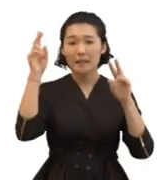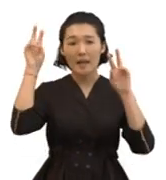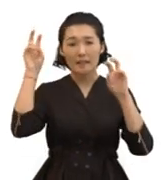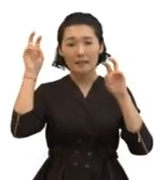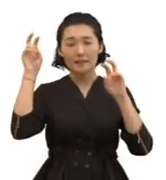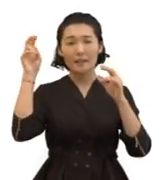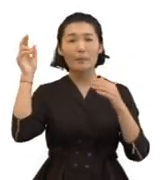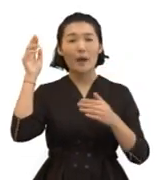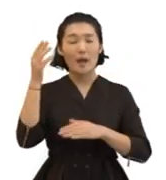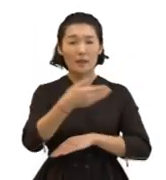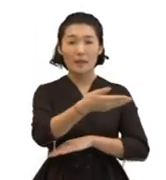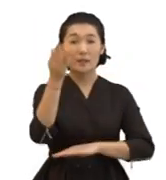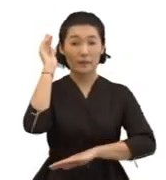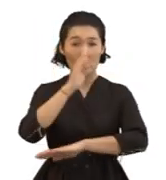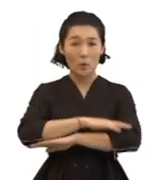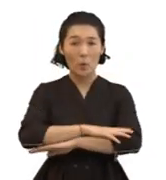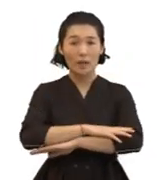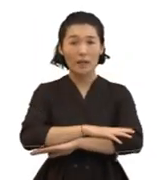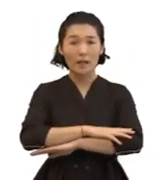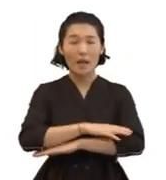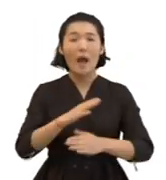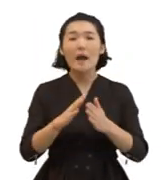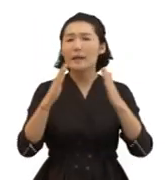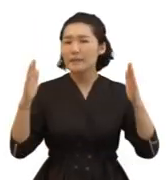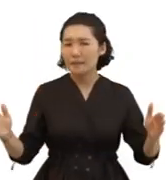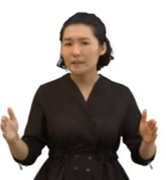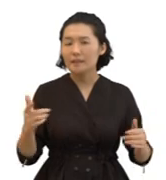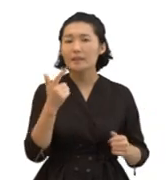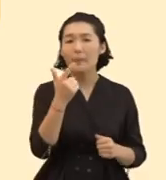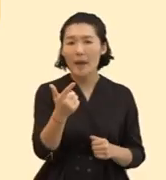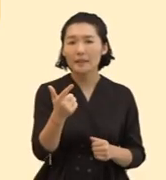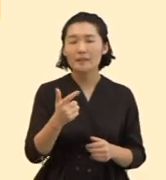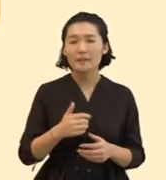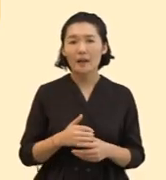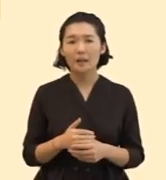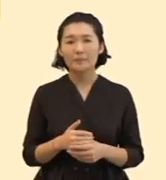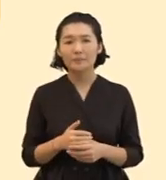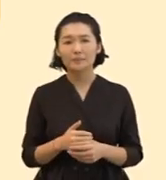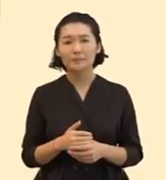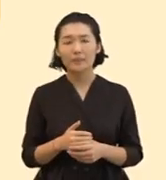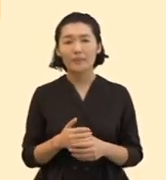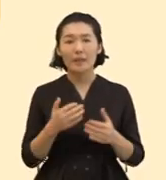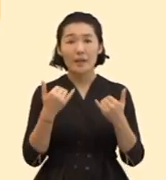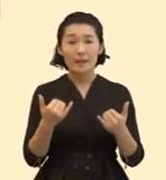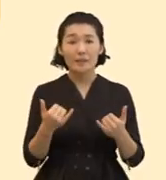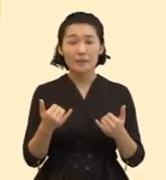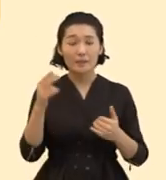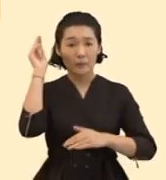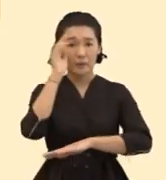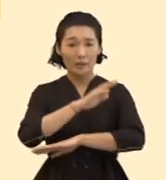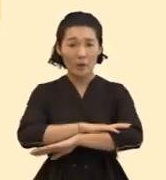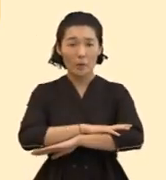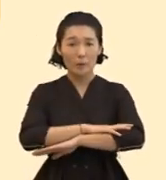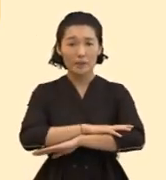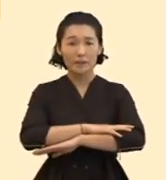урока разделительный мягкий знак сегодня на уроке мы продолжим